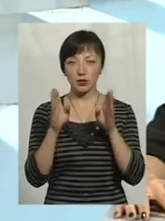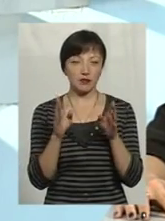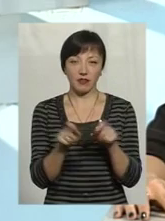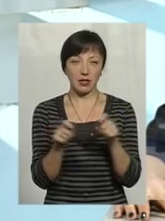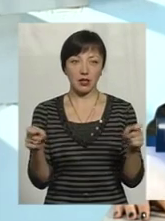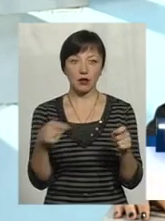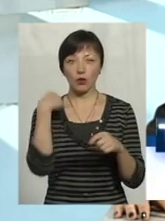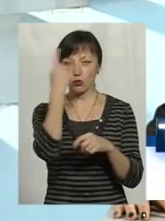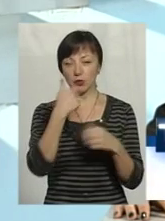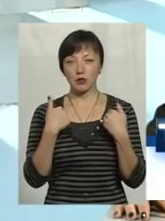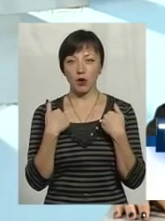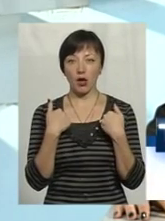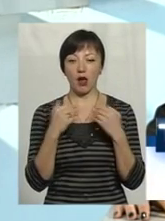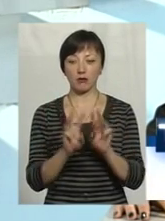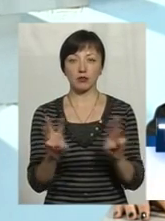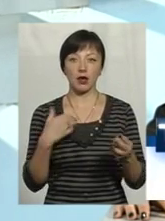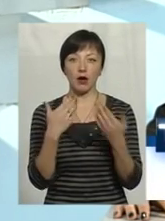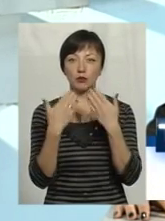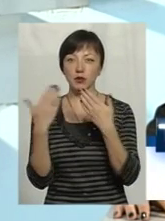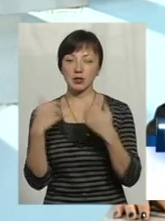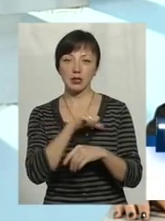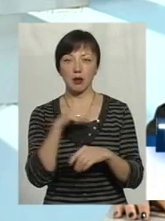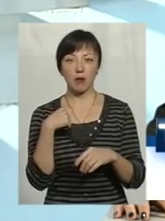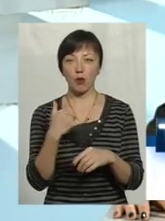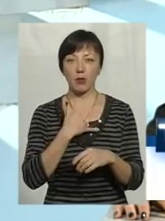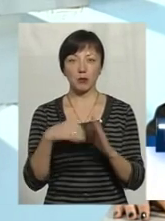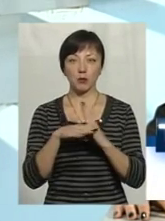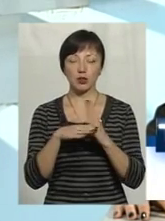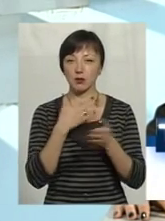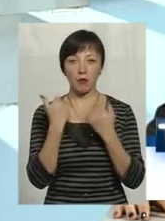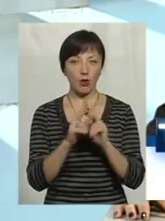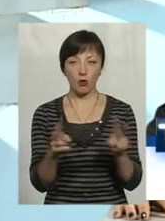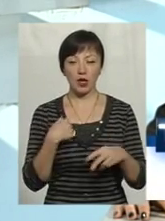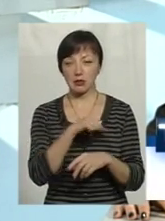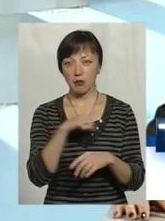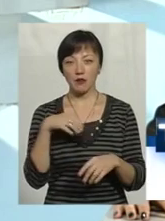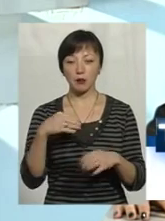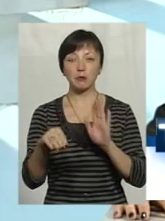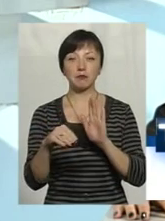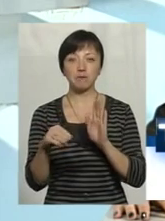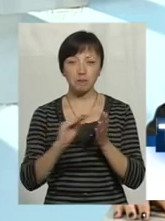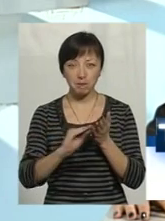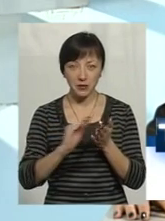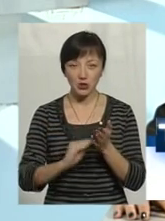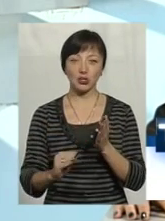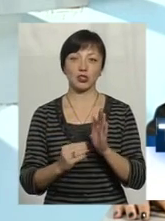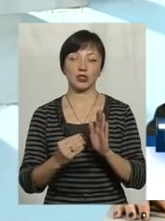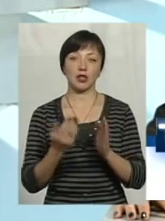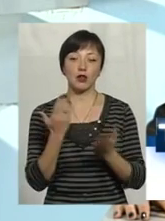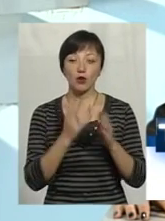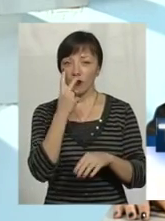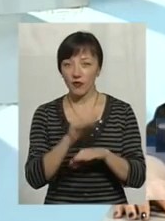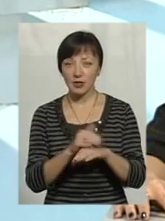відкриті, там особисто моя сторінка, я комунікую сама, в мене немає там помічників, нікого. Пишіть нам, якщо ви виявили якусь